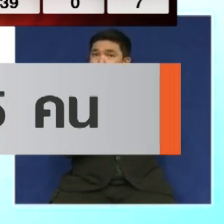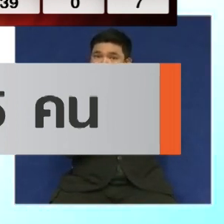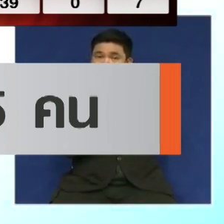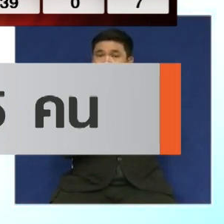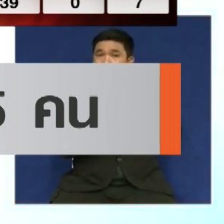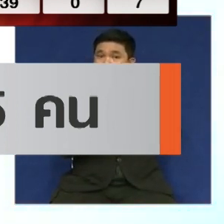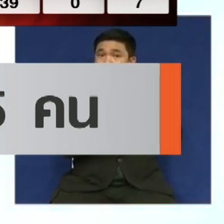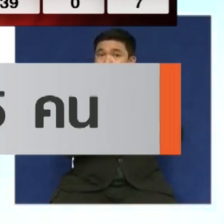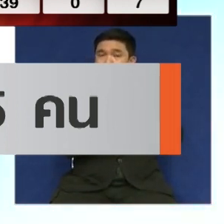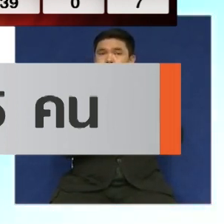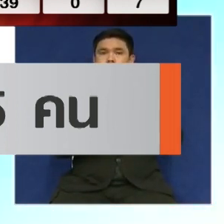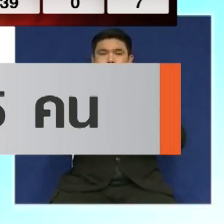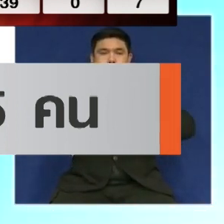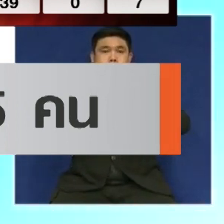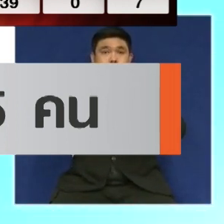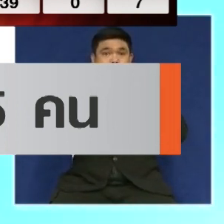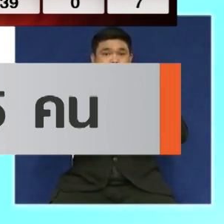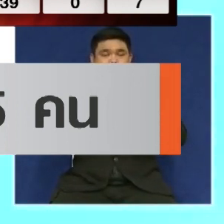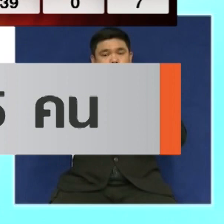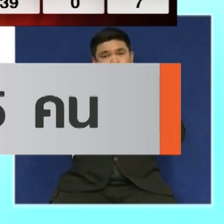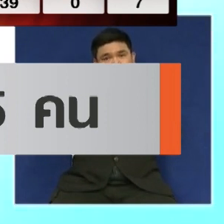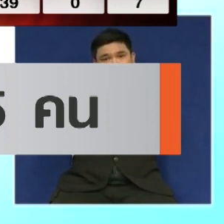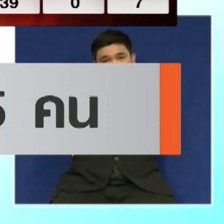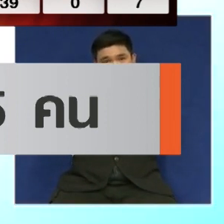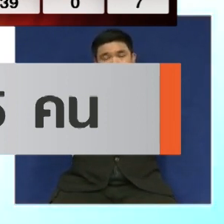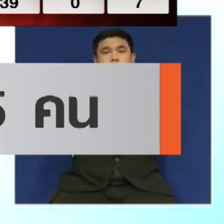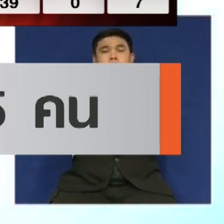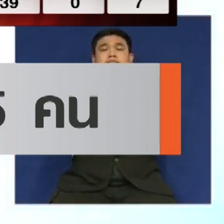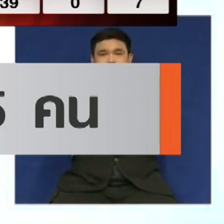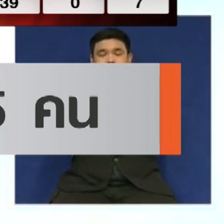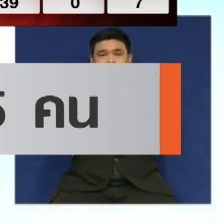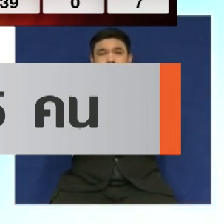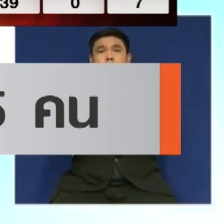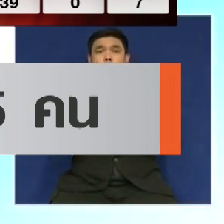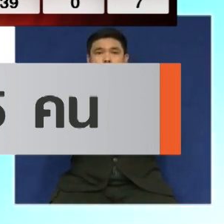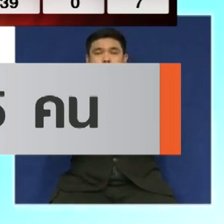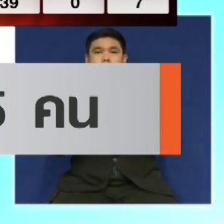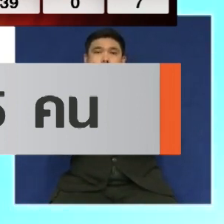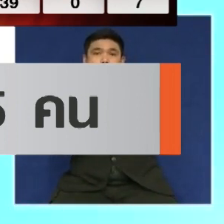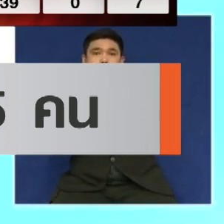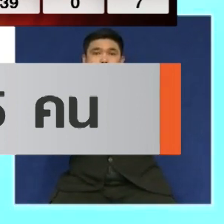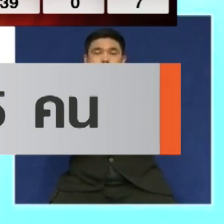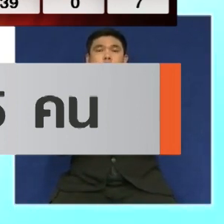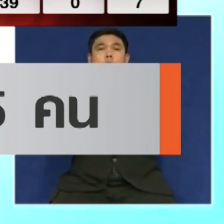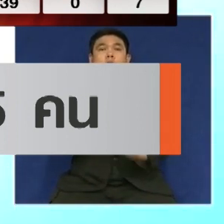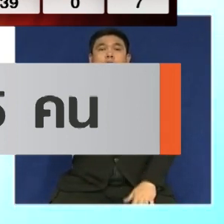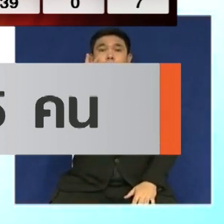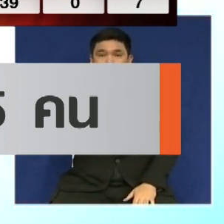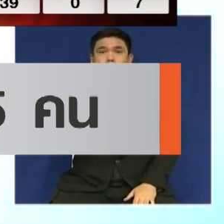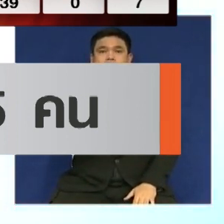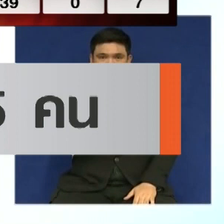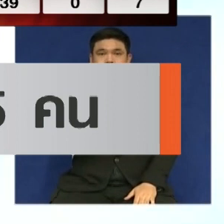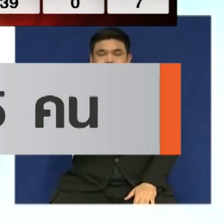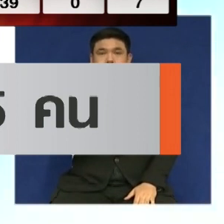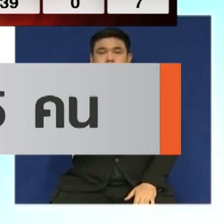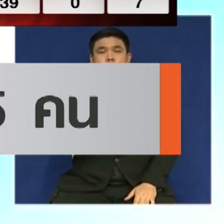มีผู้ที่มารับบริการตรวจรักษานะครับแล้วก็ตรวจพบเชื้อเนี่ย16รายนะครับข้อมูลล่าสุ